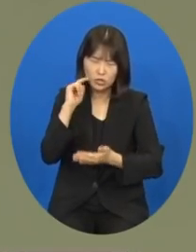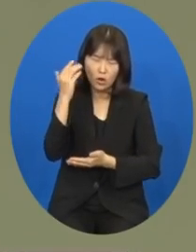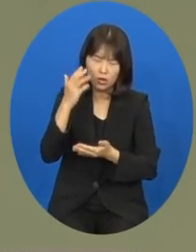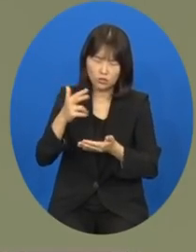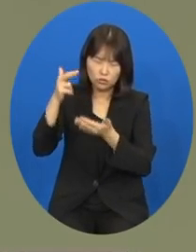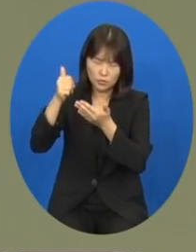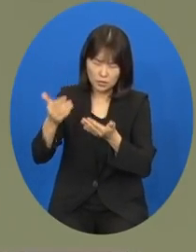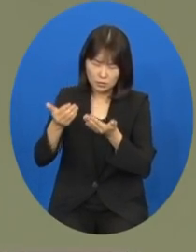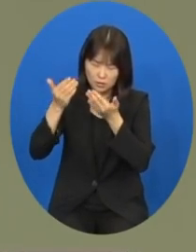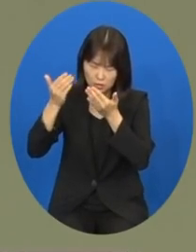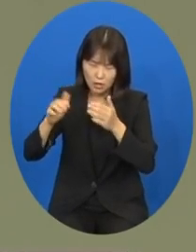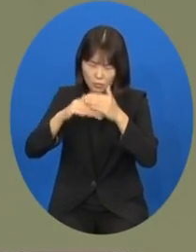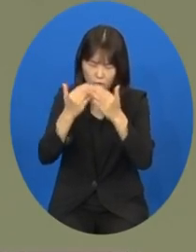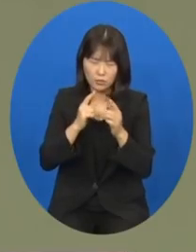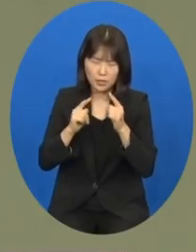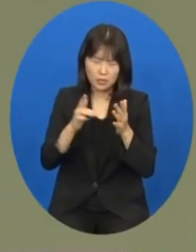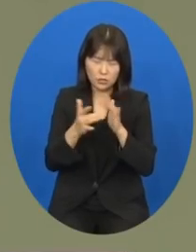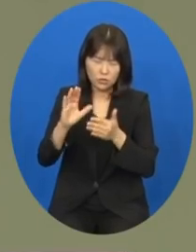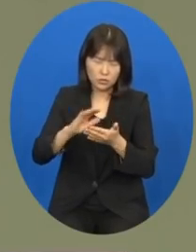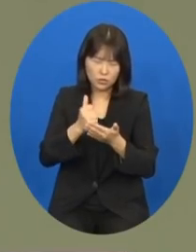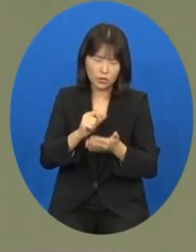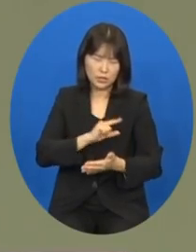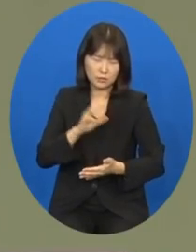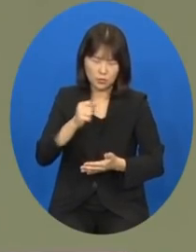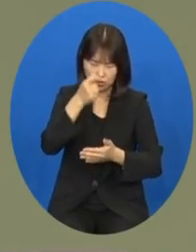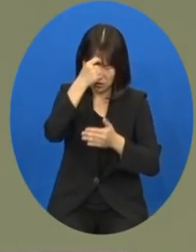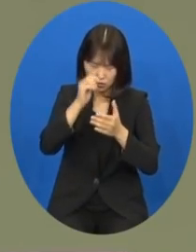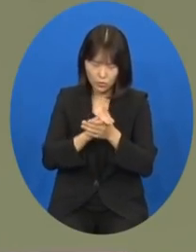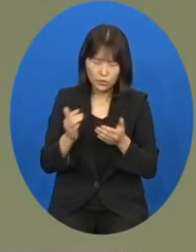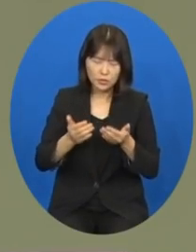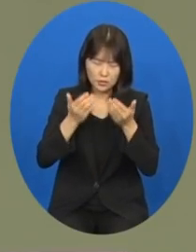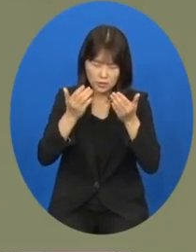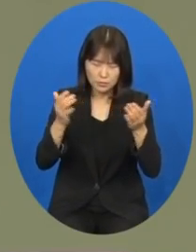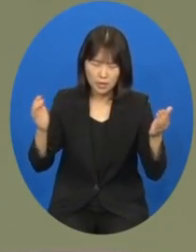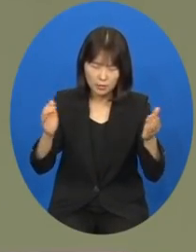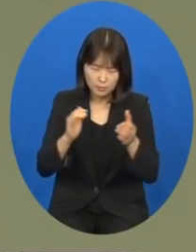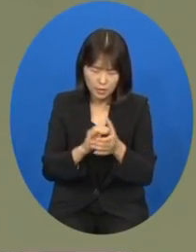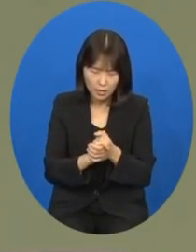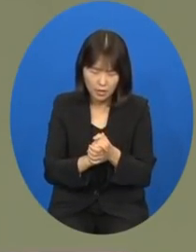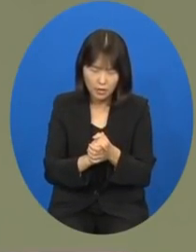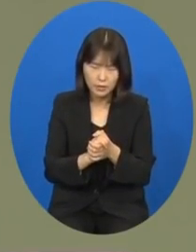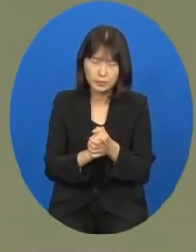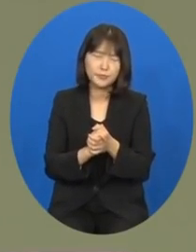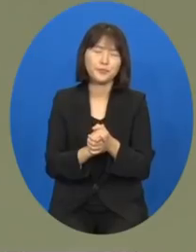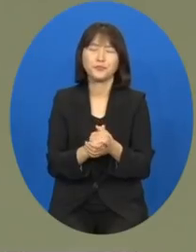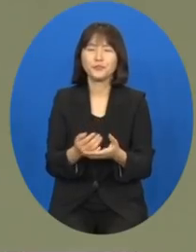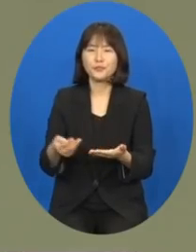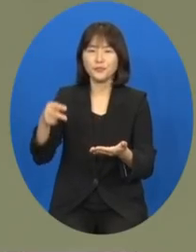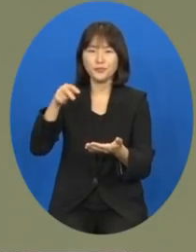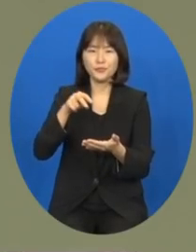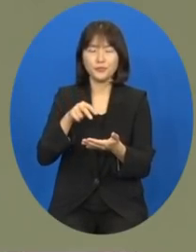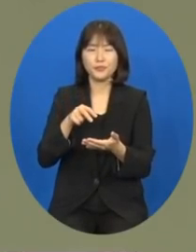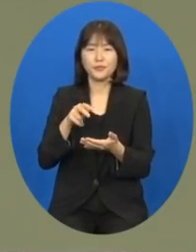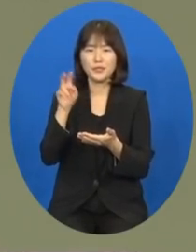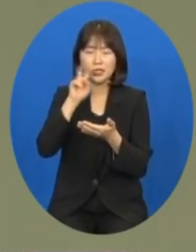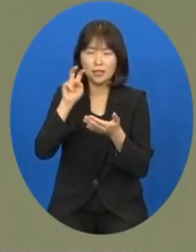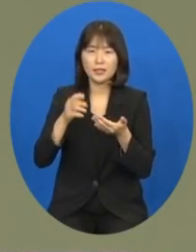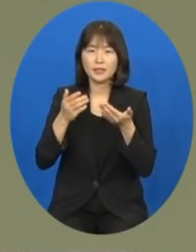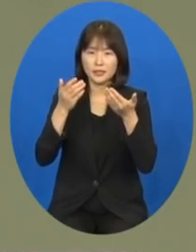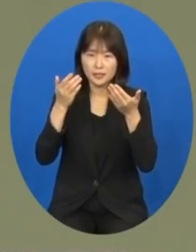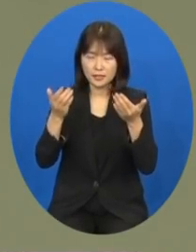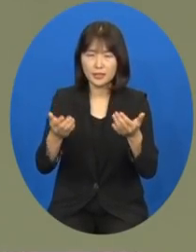이 모든 말씀 우리 주 예수 그리스도의 이름으로 기도드립니다 다음엔 우리 참여하겠습니다 세상이 옥수 암이